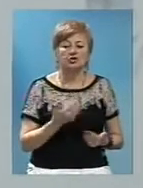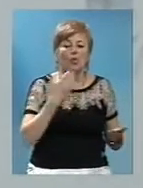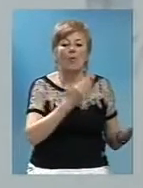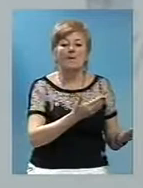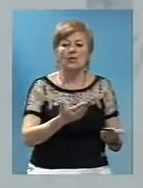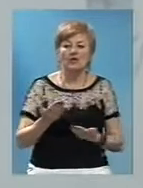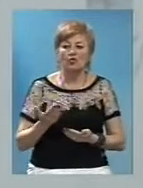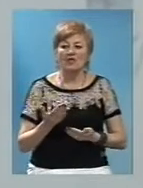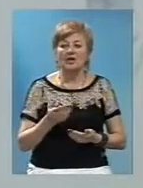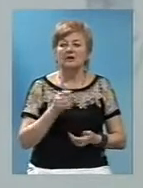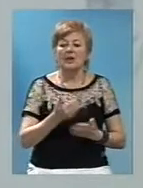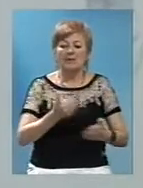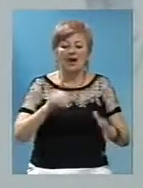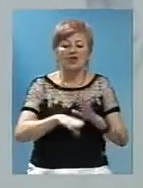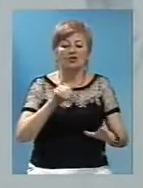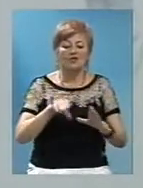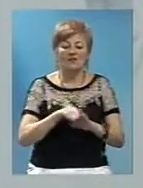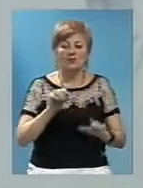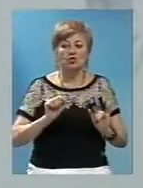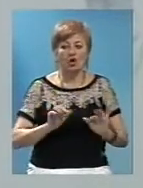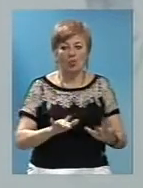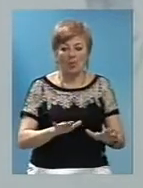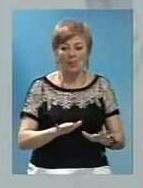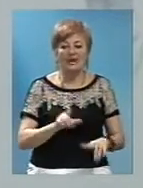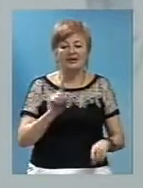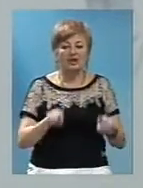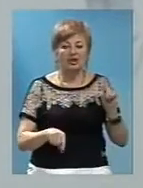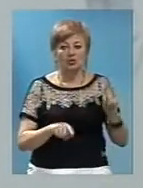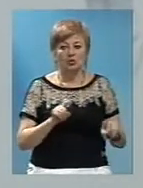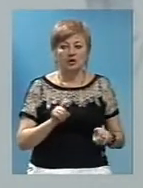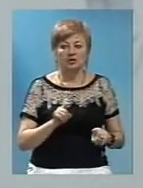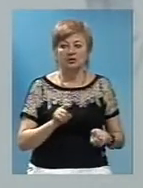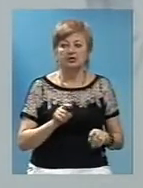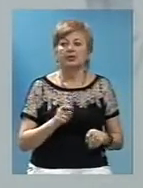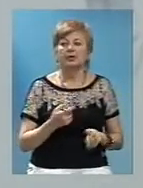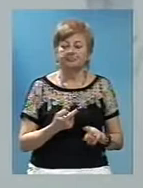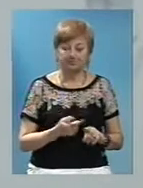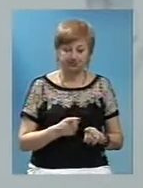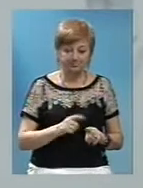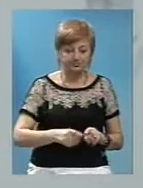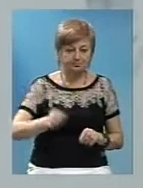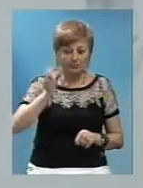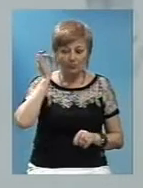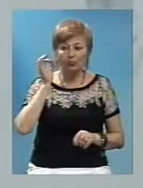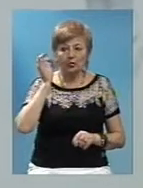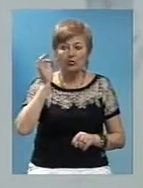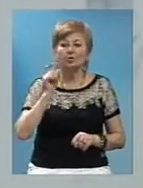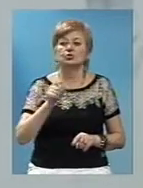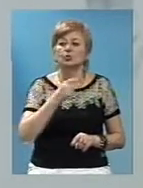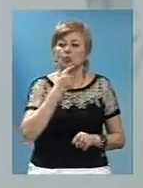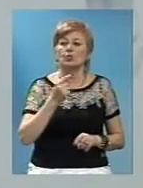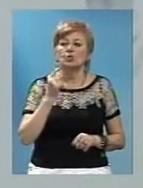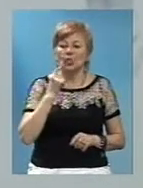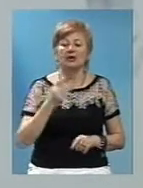опитувань, вже йде передвиборча кампанія, і інколи щирий подив викликає позиція